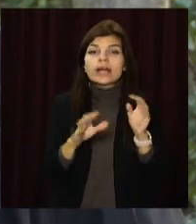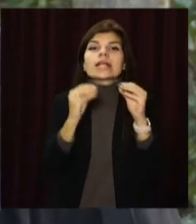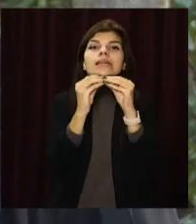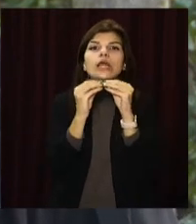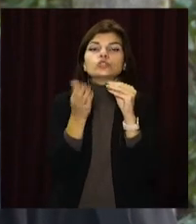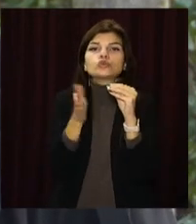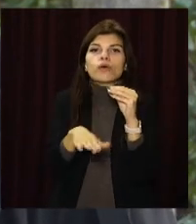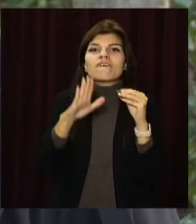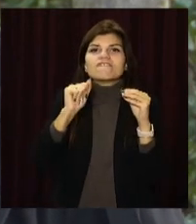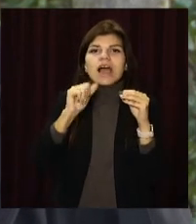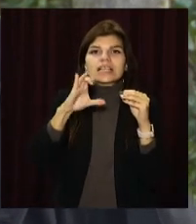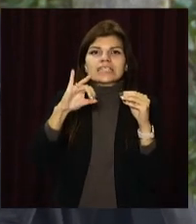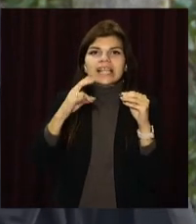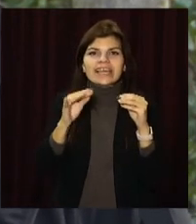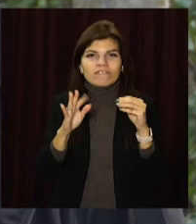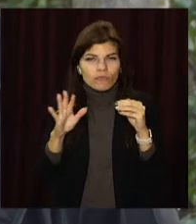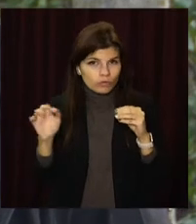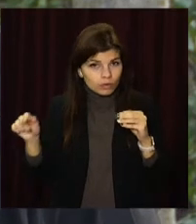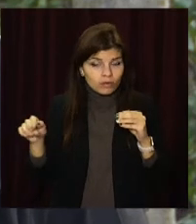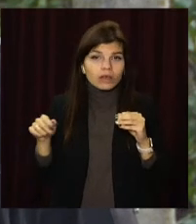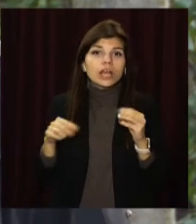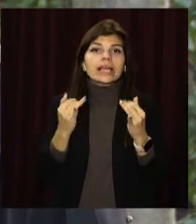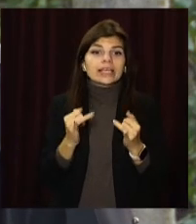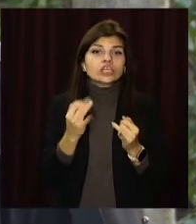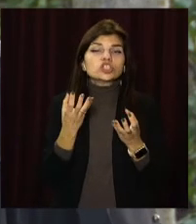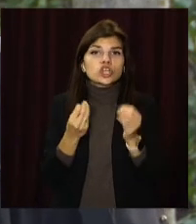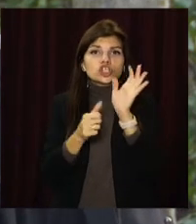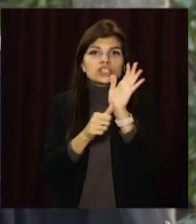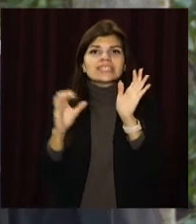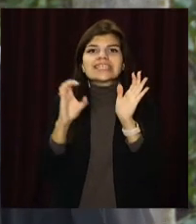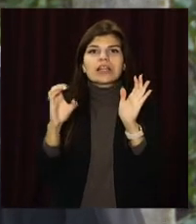10 у Васильківському районі та 6 у